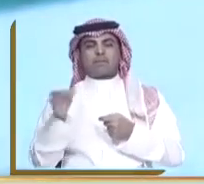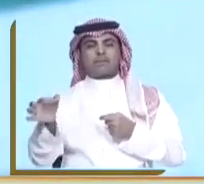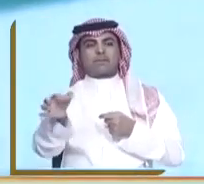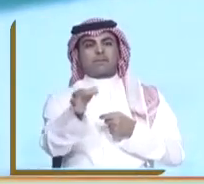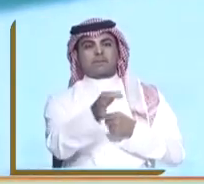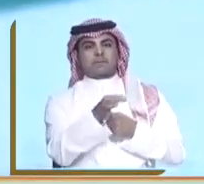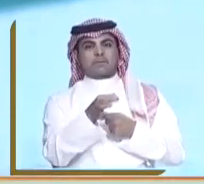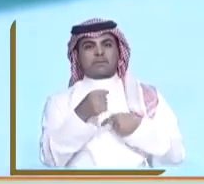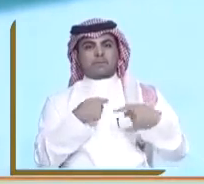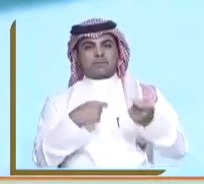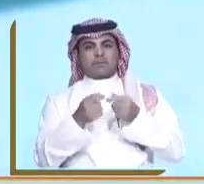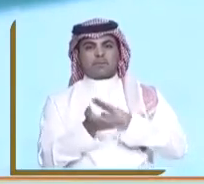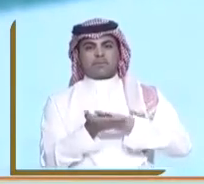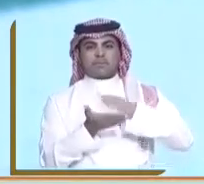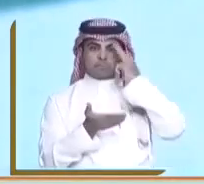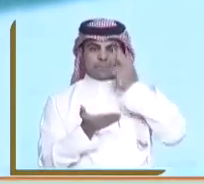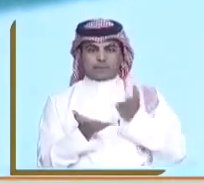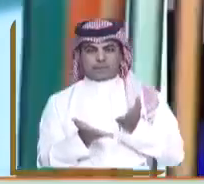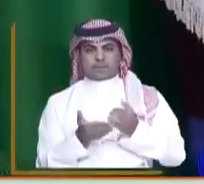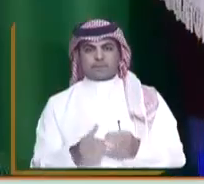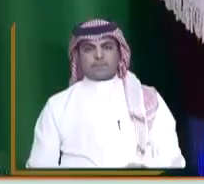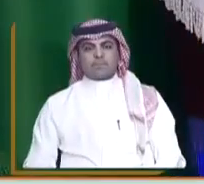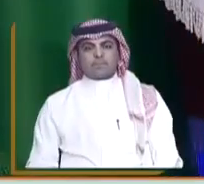من حيث المستثمرين في المملكه